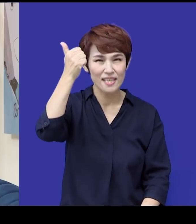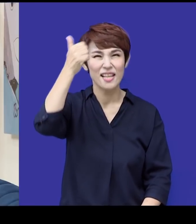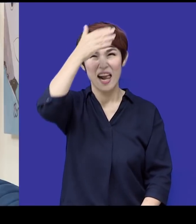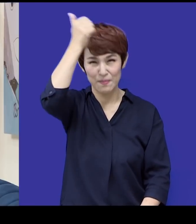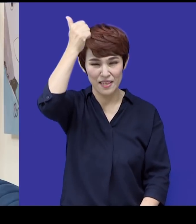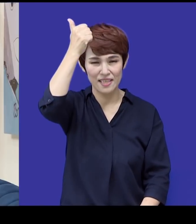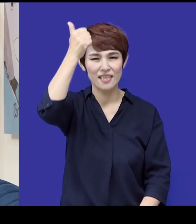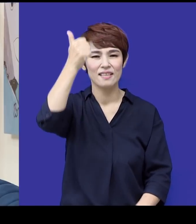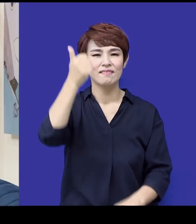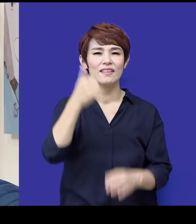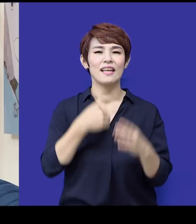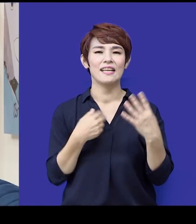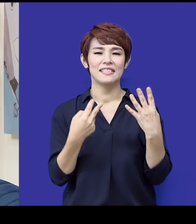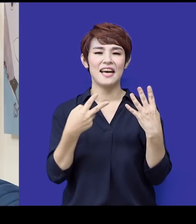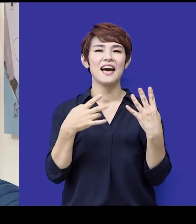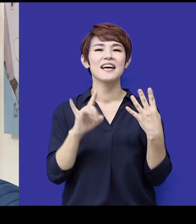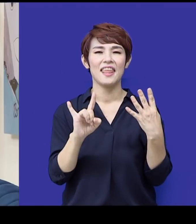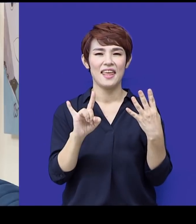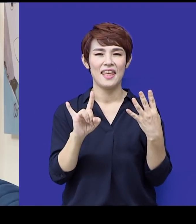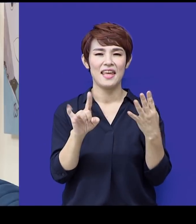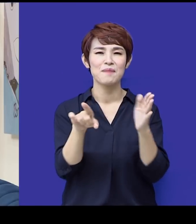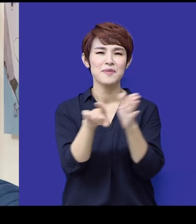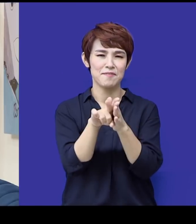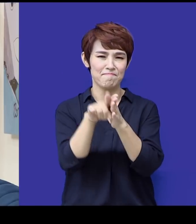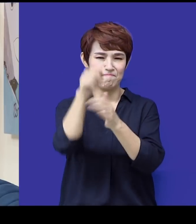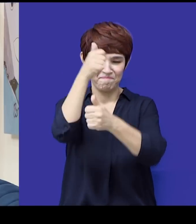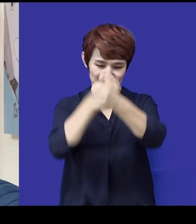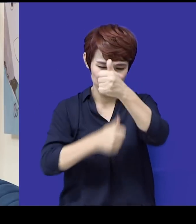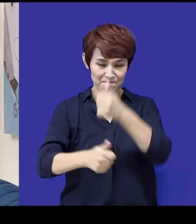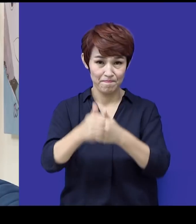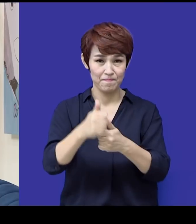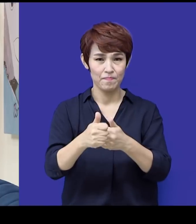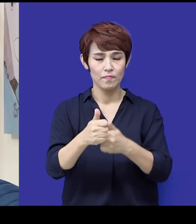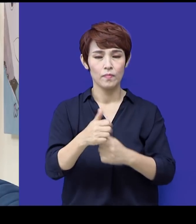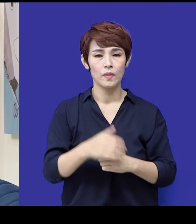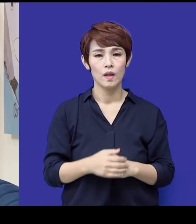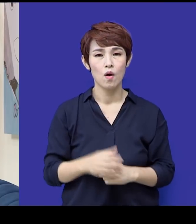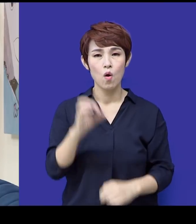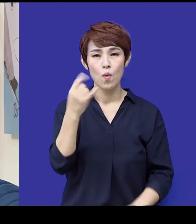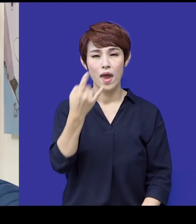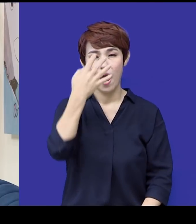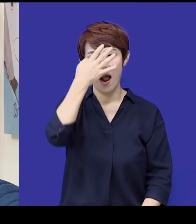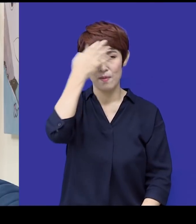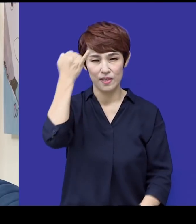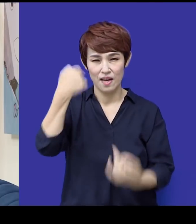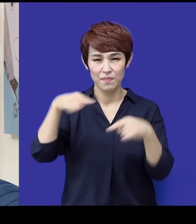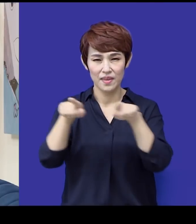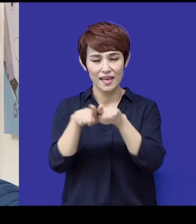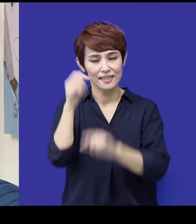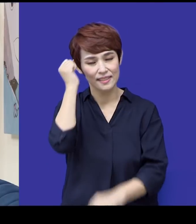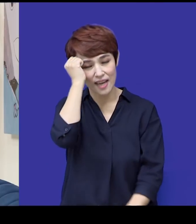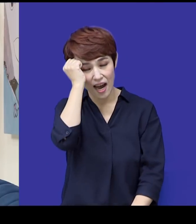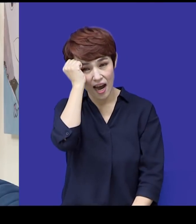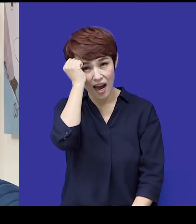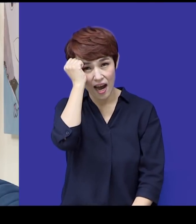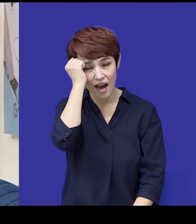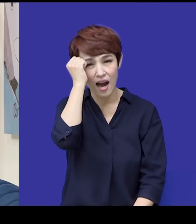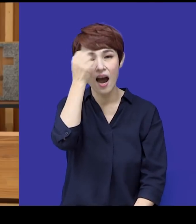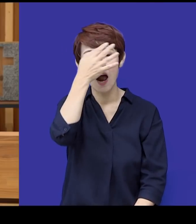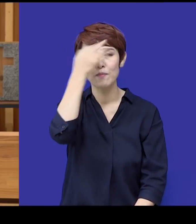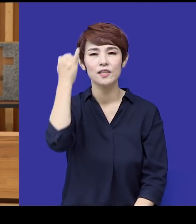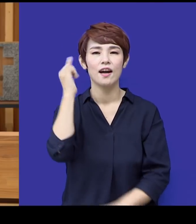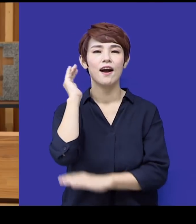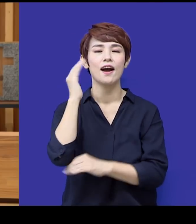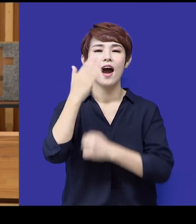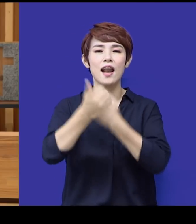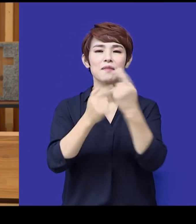그래서 저기 어릴 때 같이 외할머니하고 자고 있으면은 성경 말씀을 그냥 얘기하듯이